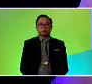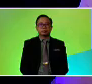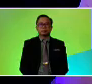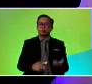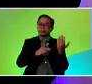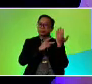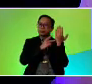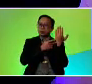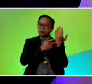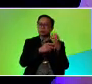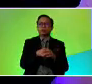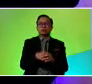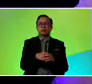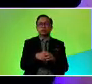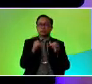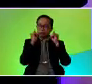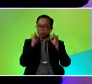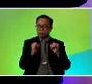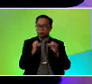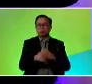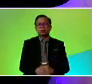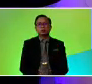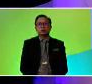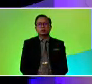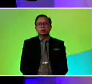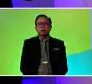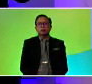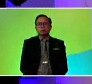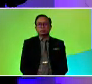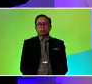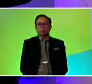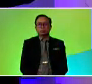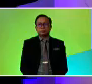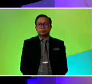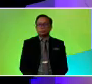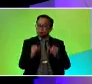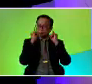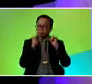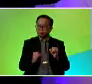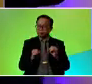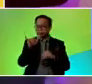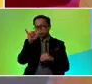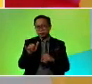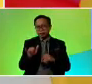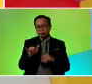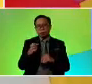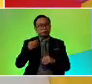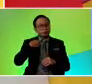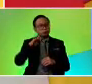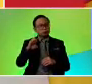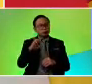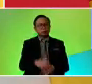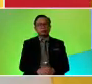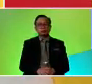segi individu dulu ya Oke ekspektasi DBD individu adalah individu yang diinfeksi Oke